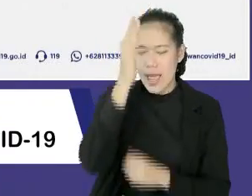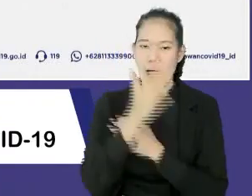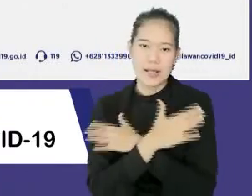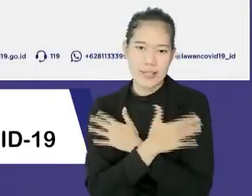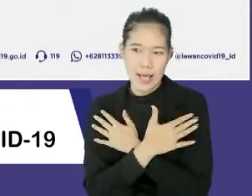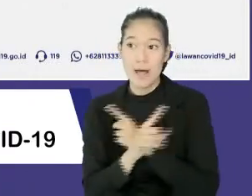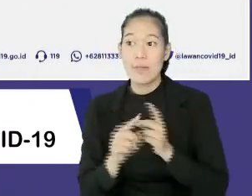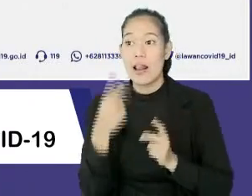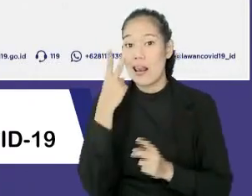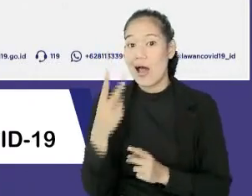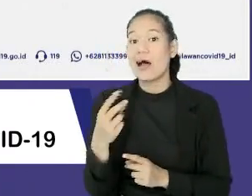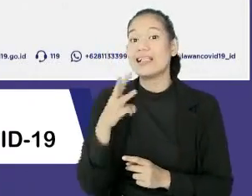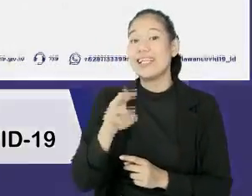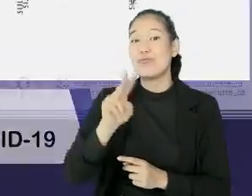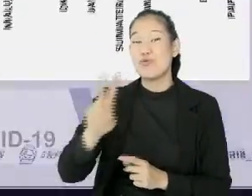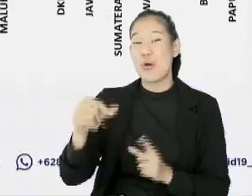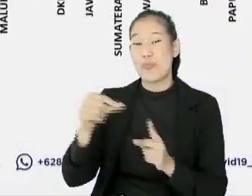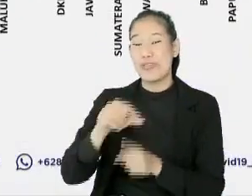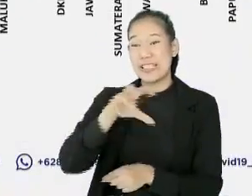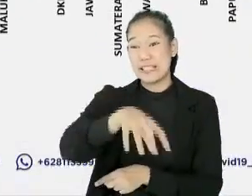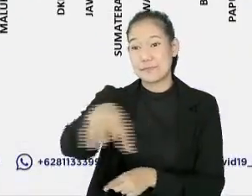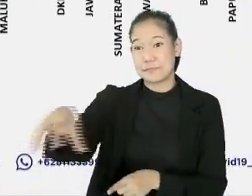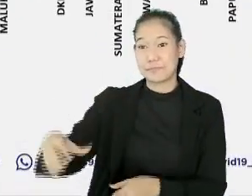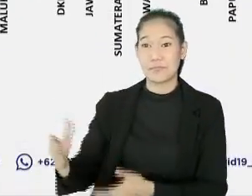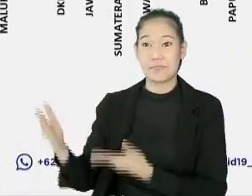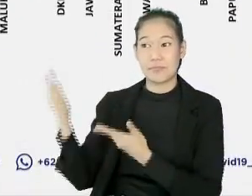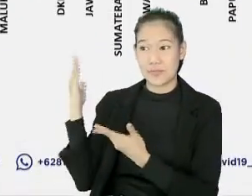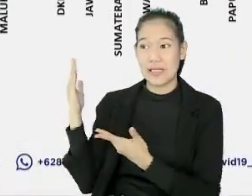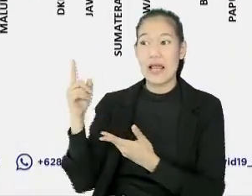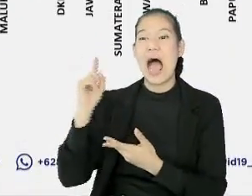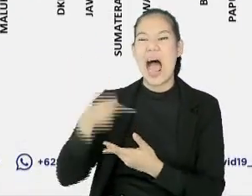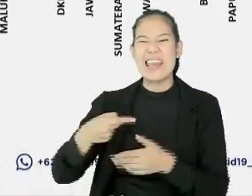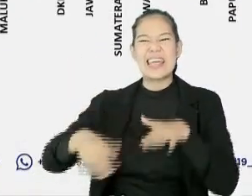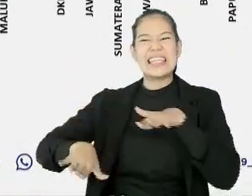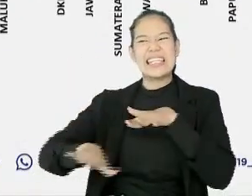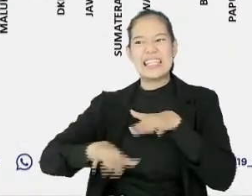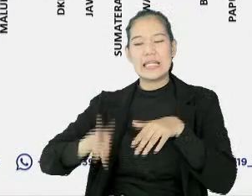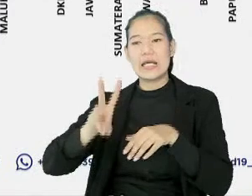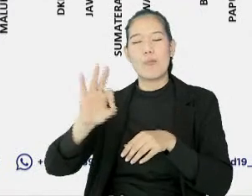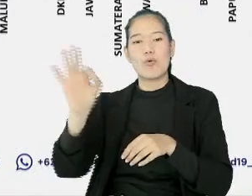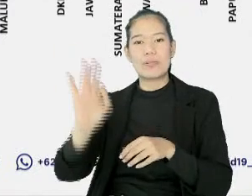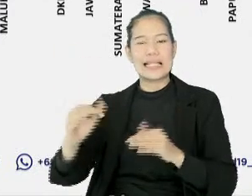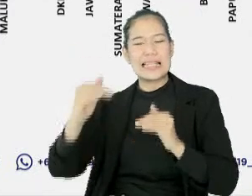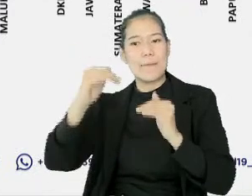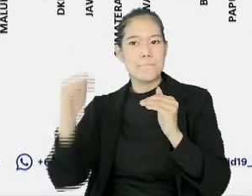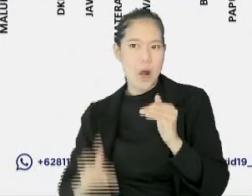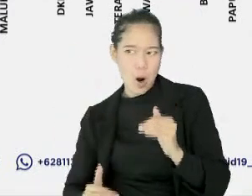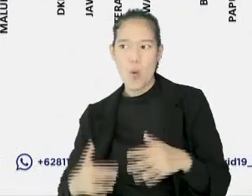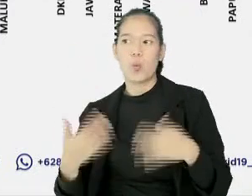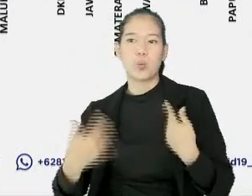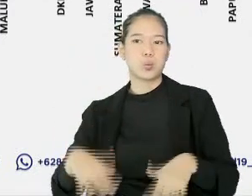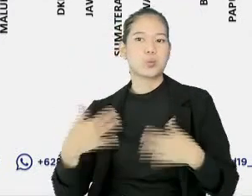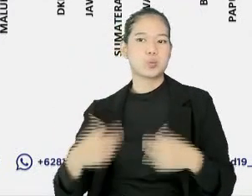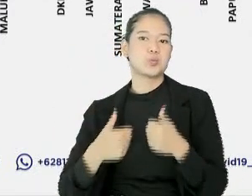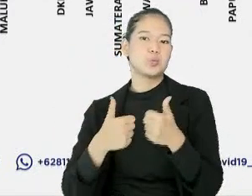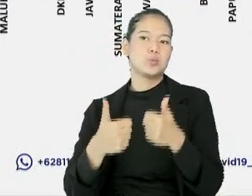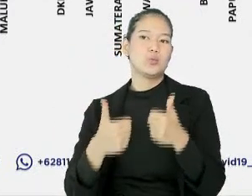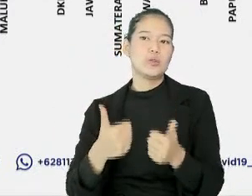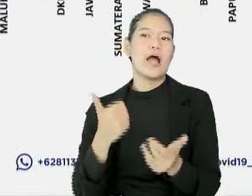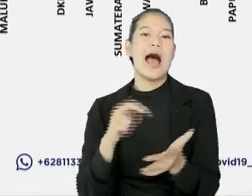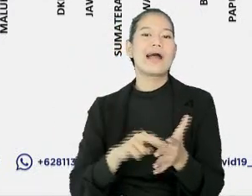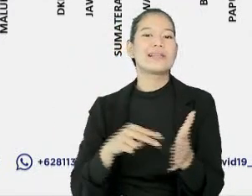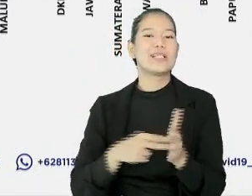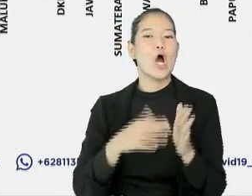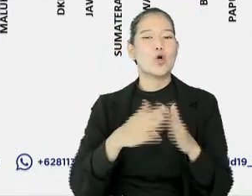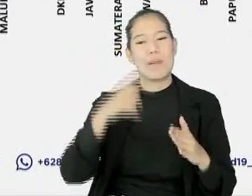kita bisa lihat 32 provinsi bahkan bornya di bawah 30% ini luar biasa sekali berarti memang